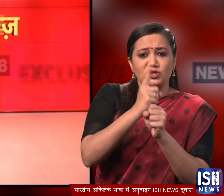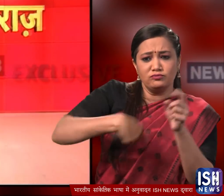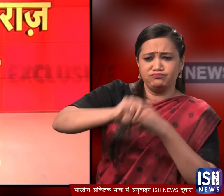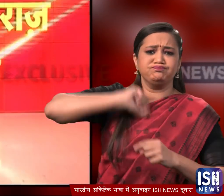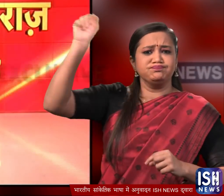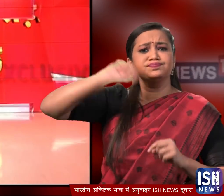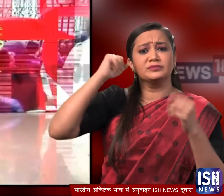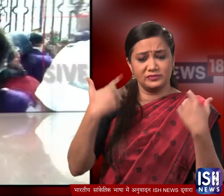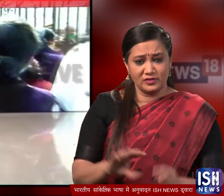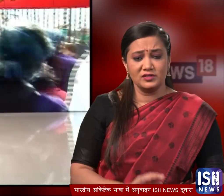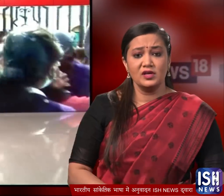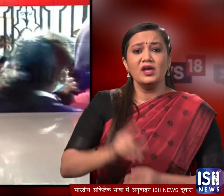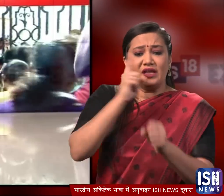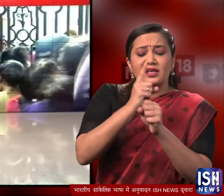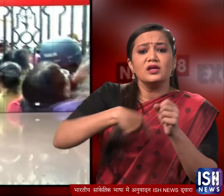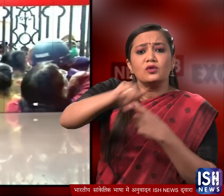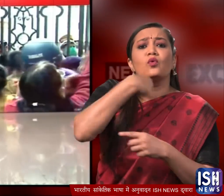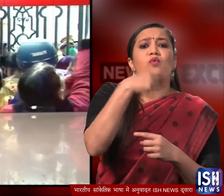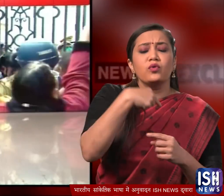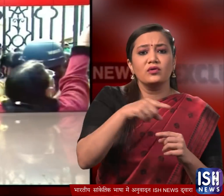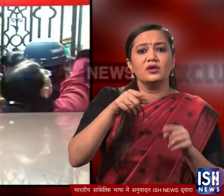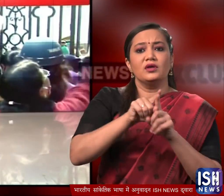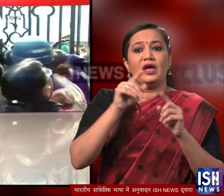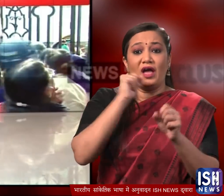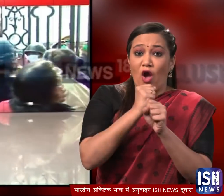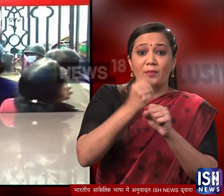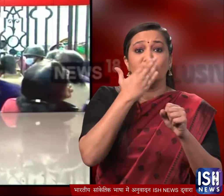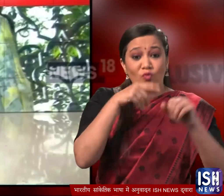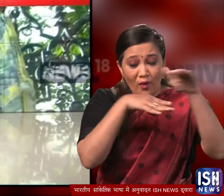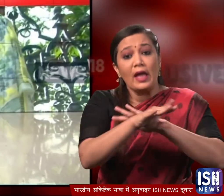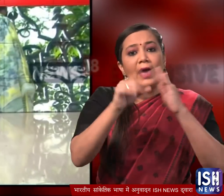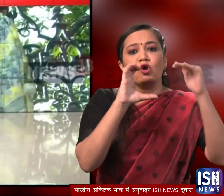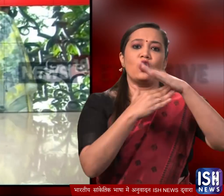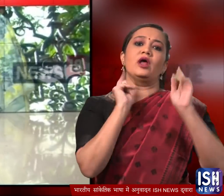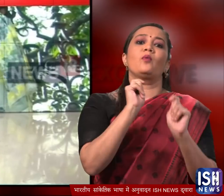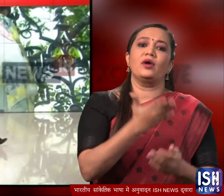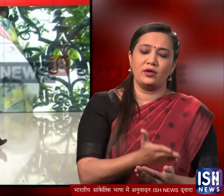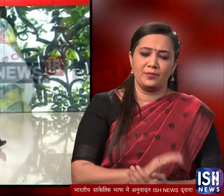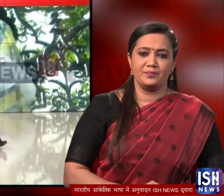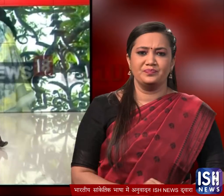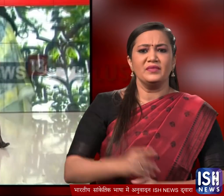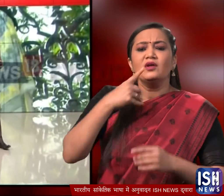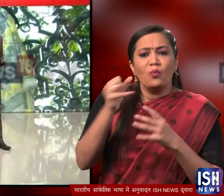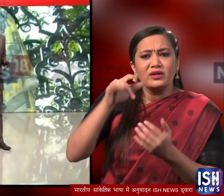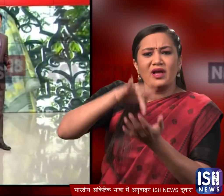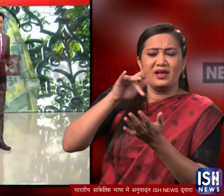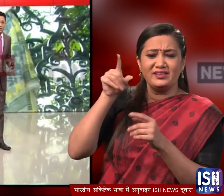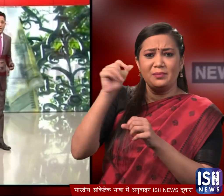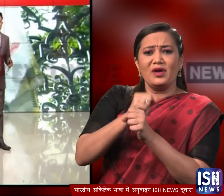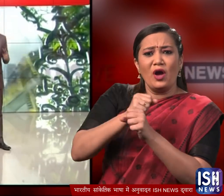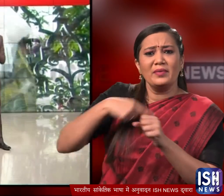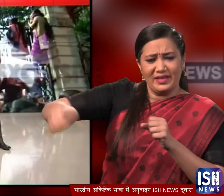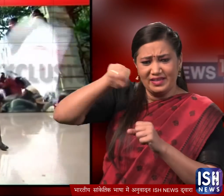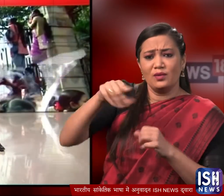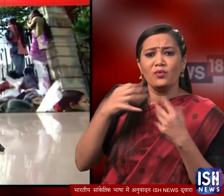खिलाफ मोर्चा खोल दिया। यह प्रदर्शन उन शिक्षकों ने किया जो सरकारी स्कूलों में कॉन्ट्रैक्ट पर पढ़ाती हैं। उन्होंने राज्य सरकार से मांग की कि